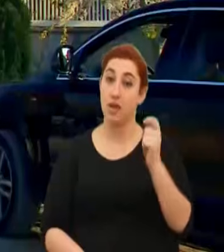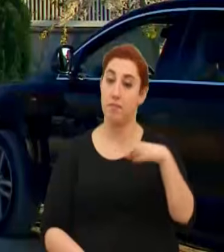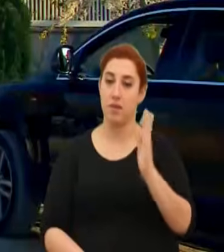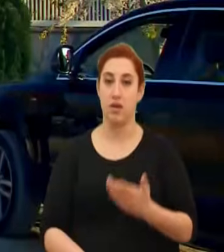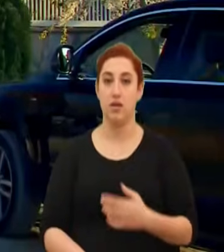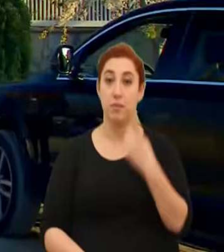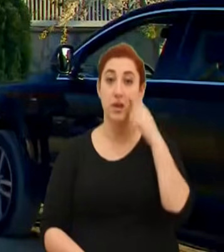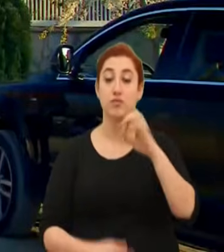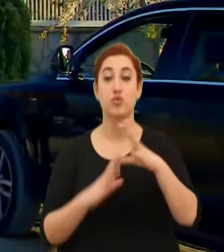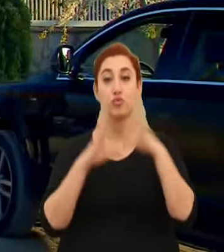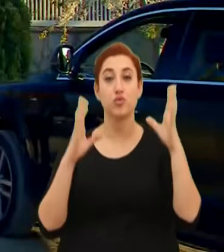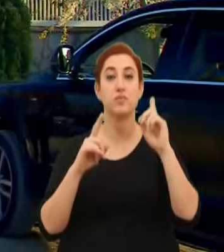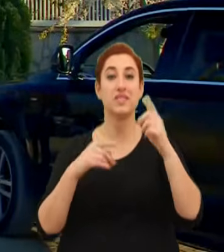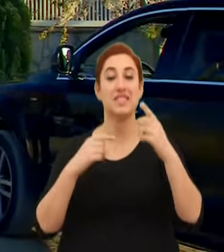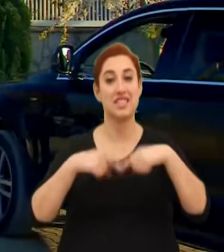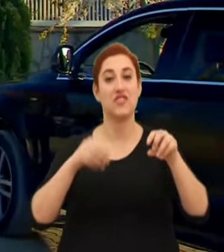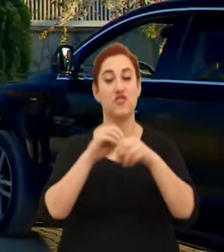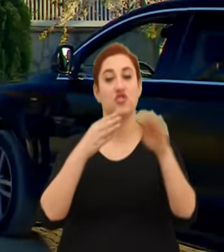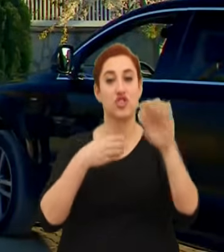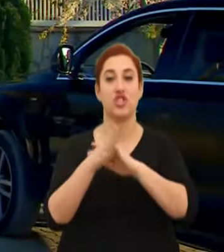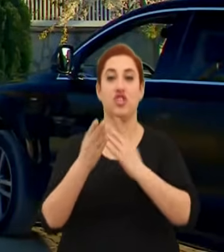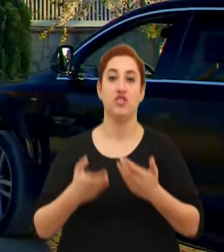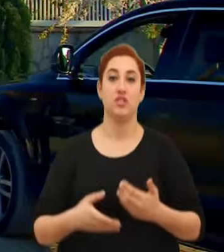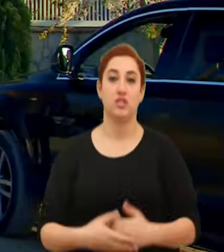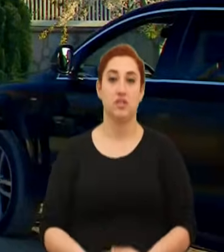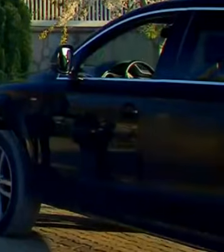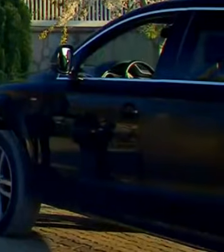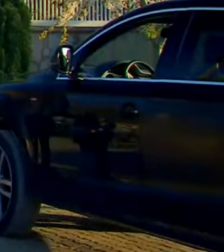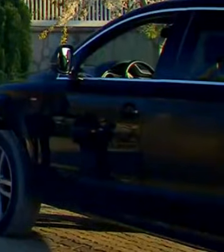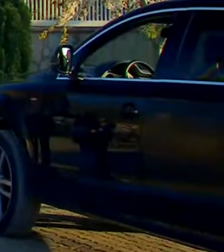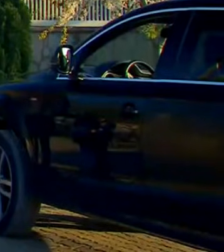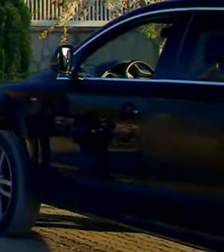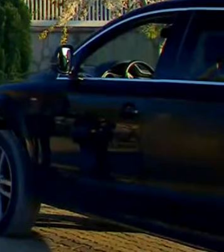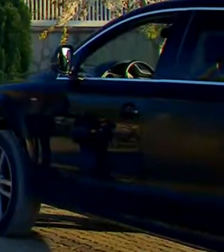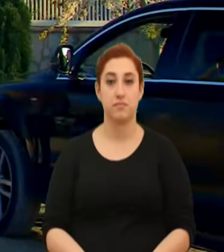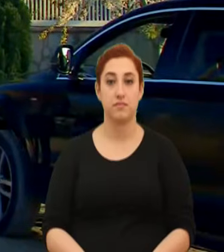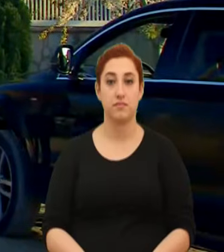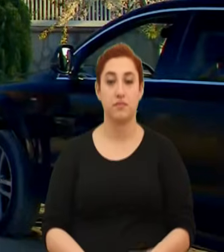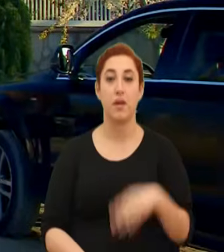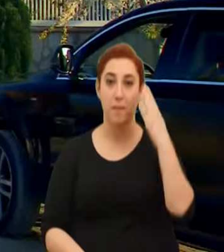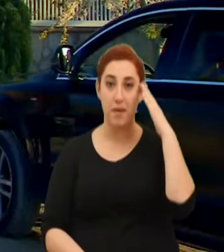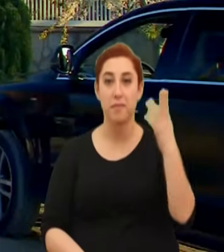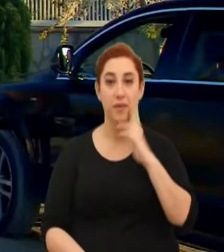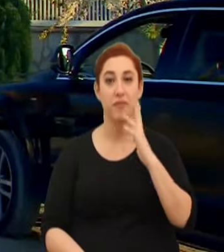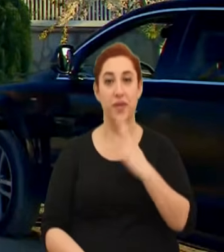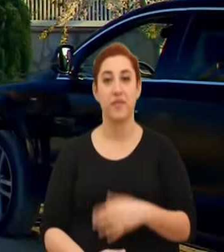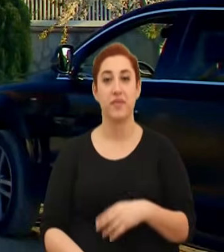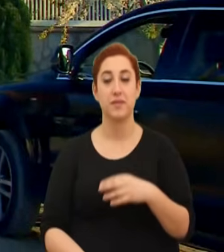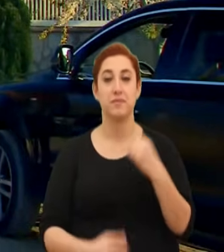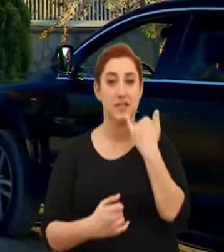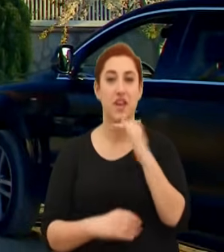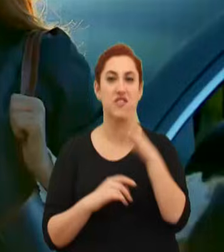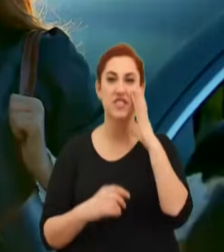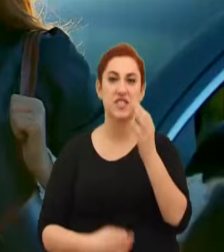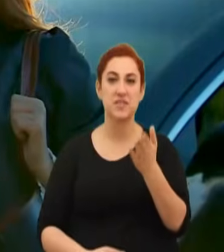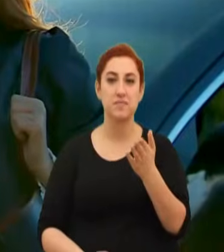Yapma. Bak şimdi büyük bir sınavın içine gireceğiz ya. Şükrü yaklaşıyor. Hoş geldiniz efendim.